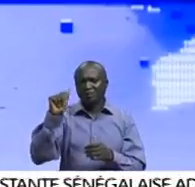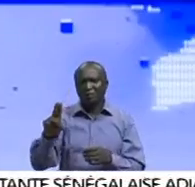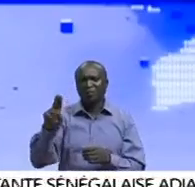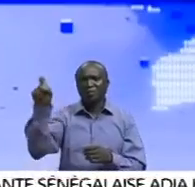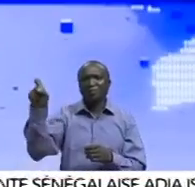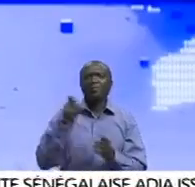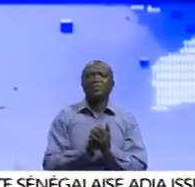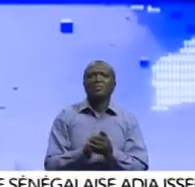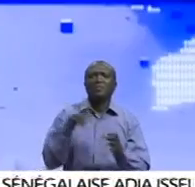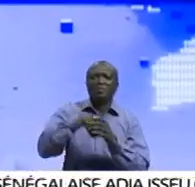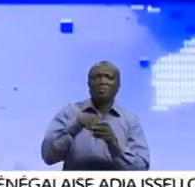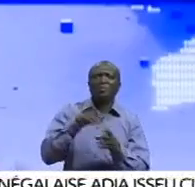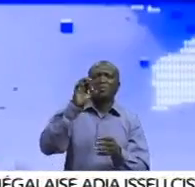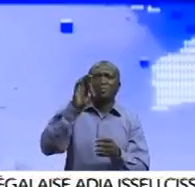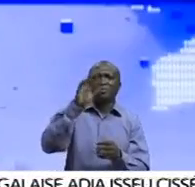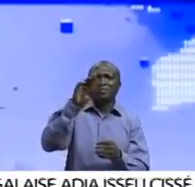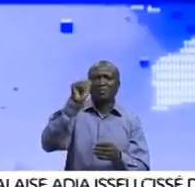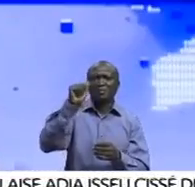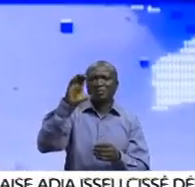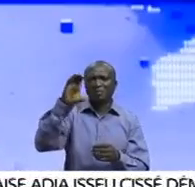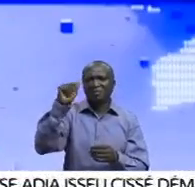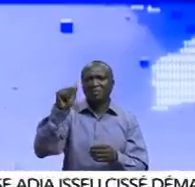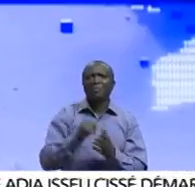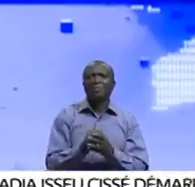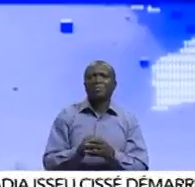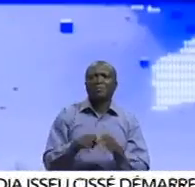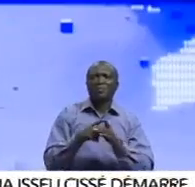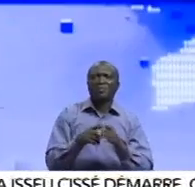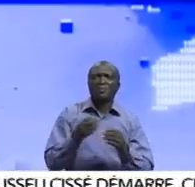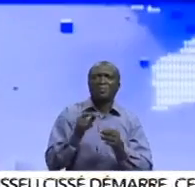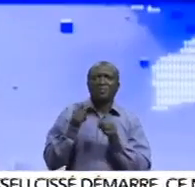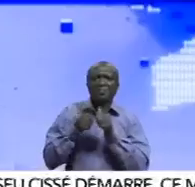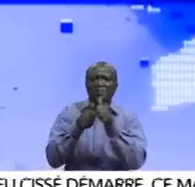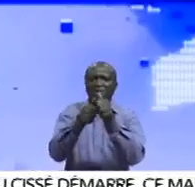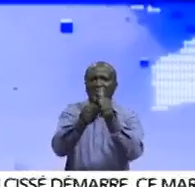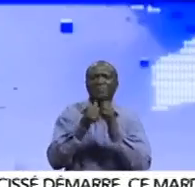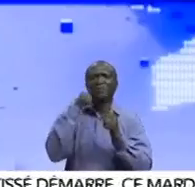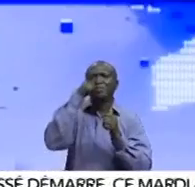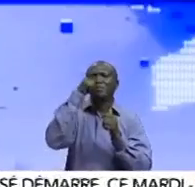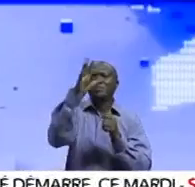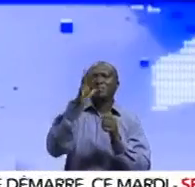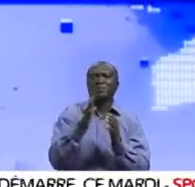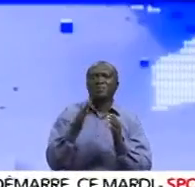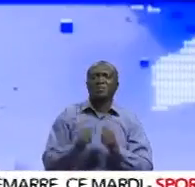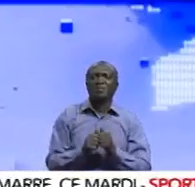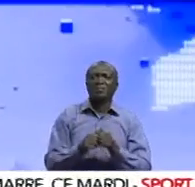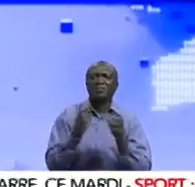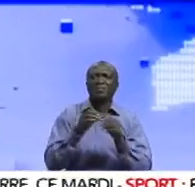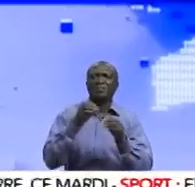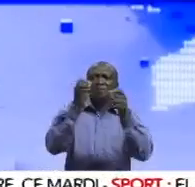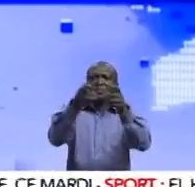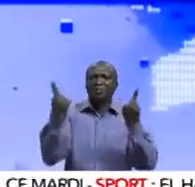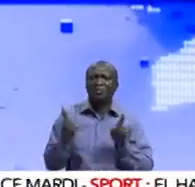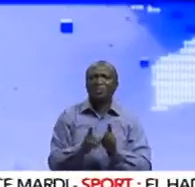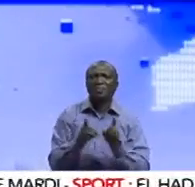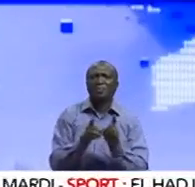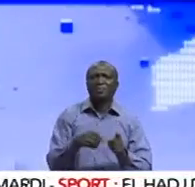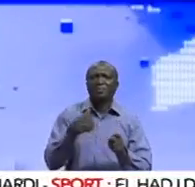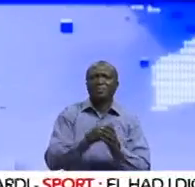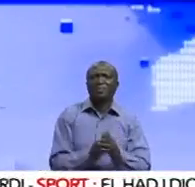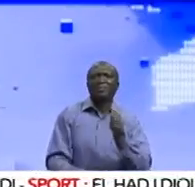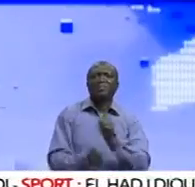le pracass une telle formation permettra Infiné de suivre les femmes agricultur dans les domaines de prédilection afin de lutter